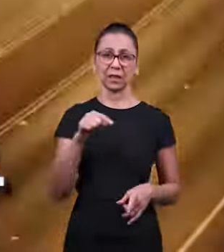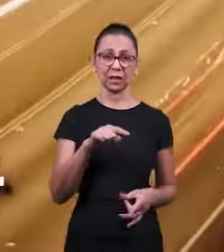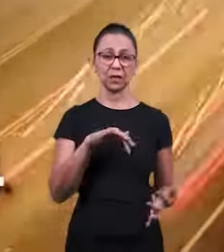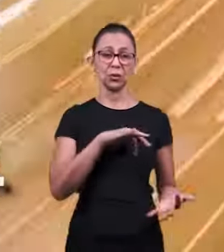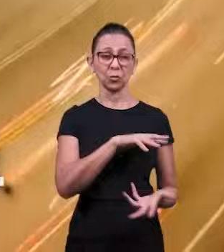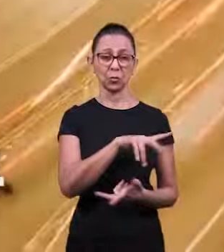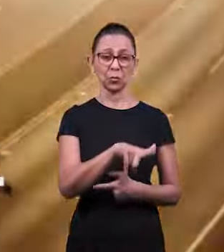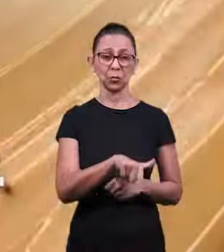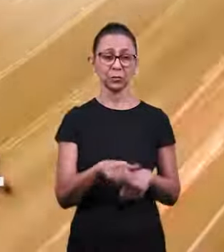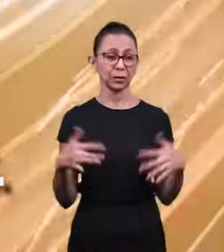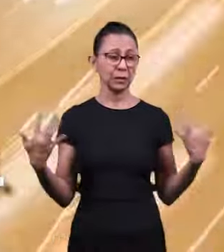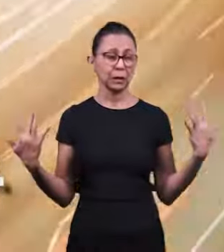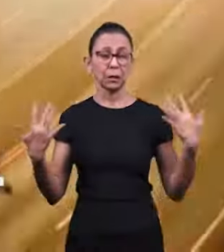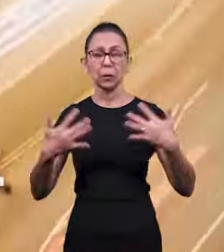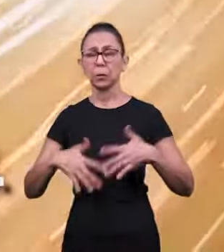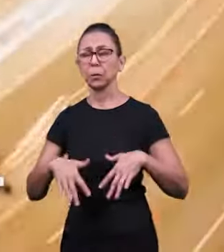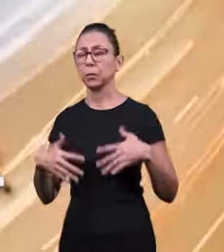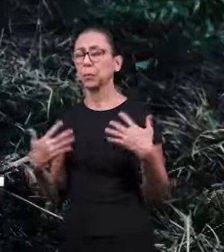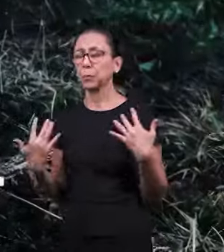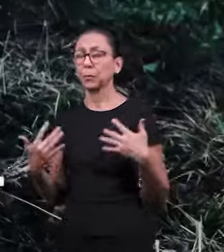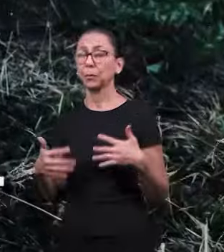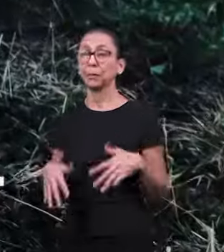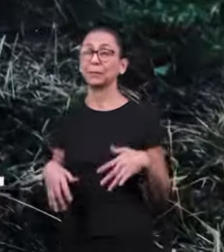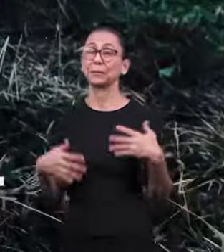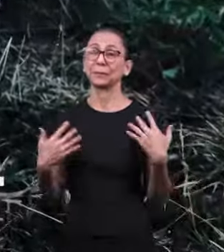Во всем мы стеснены,